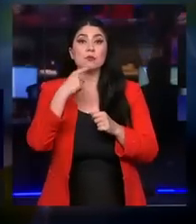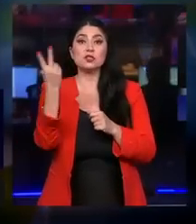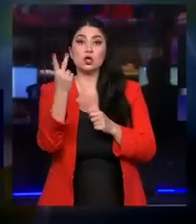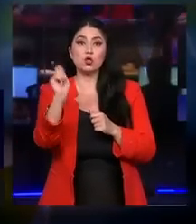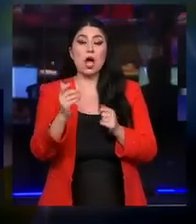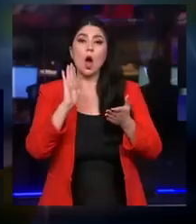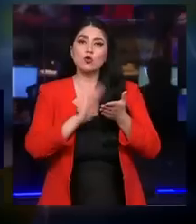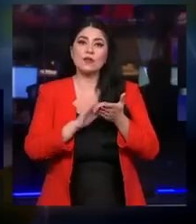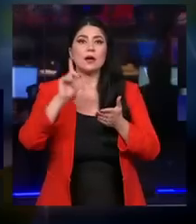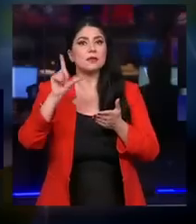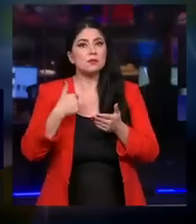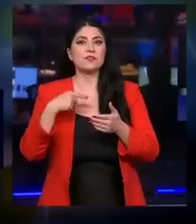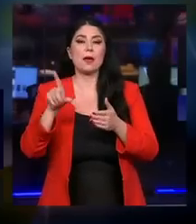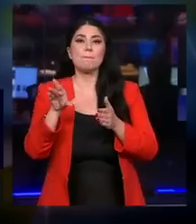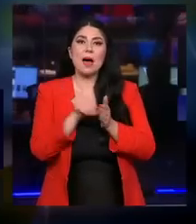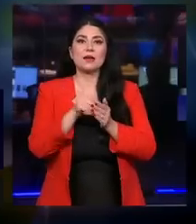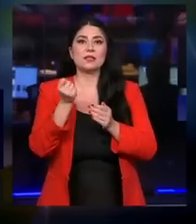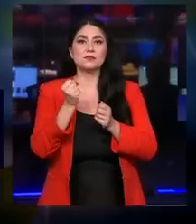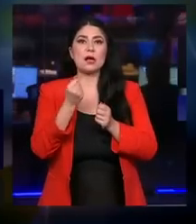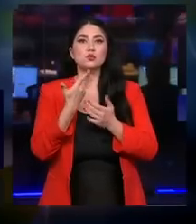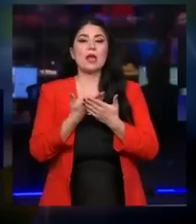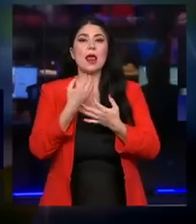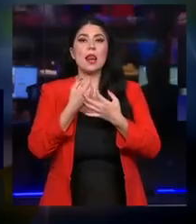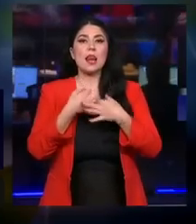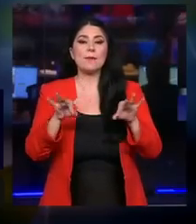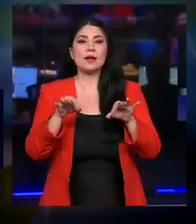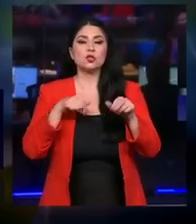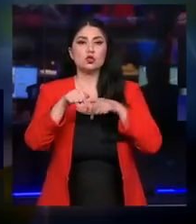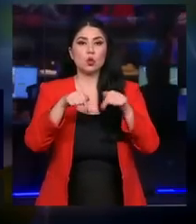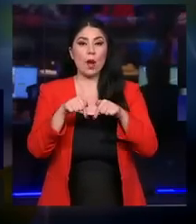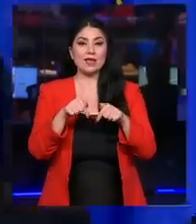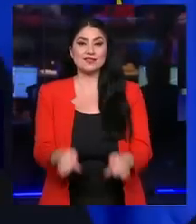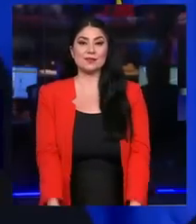au dovedit că merită să facă parte din spațiul de liberă circulație.